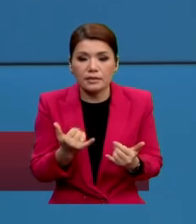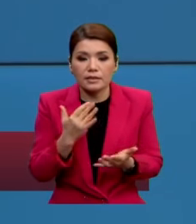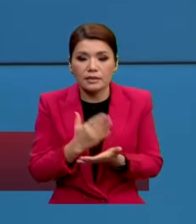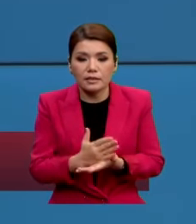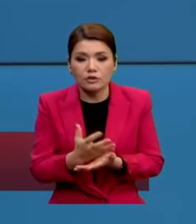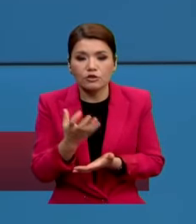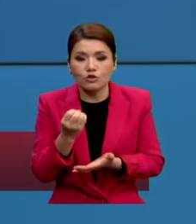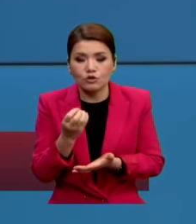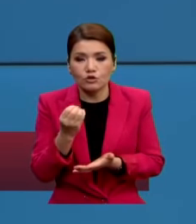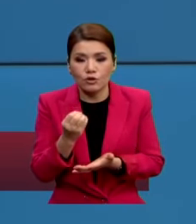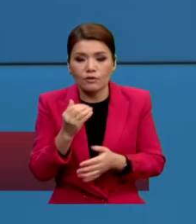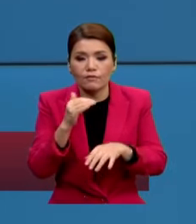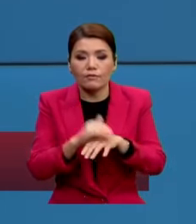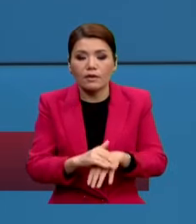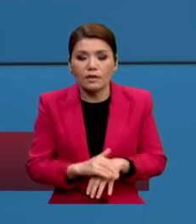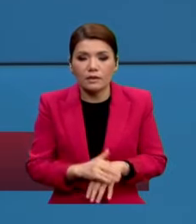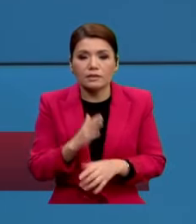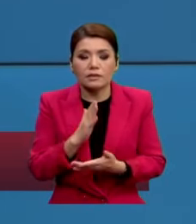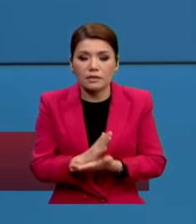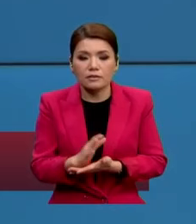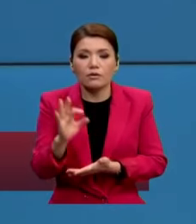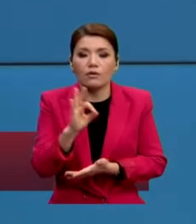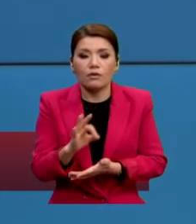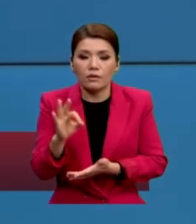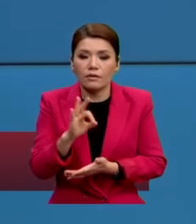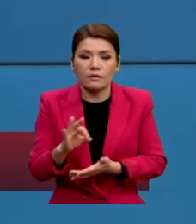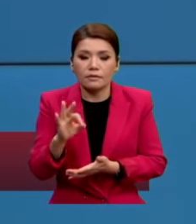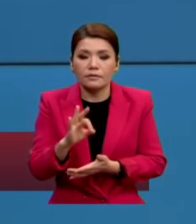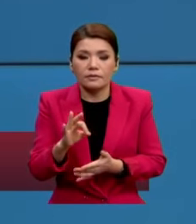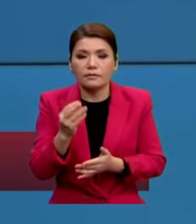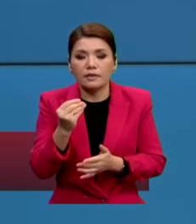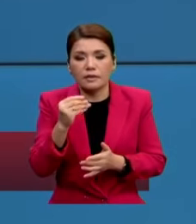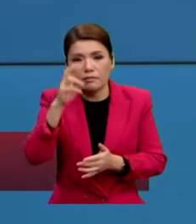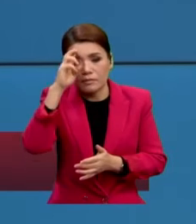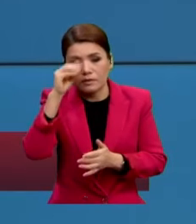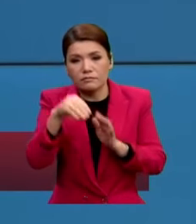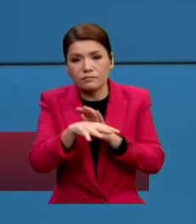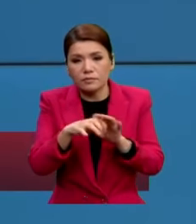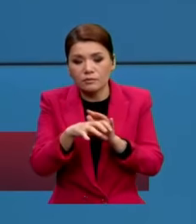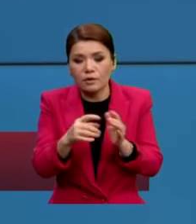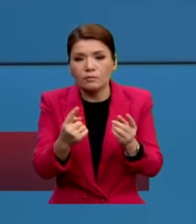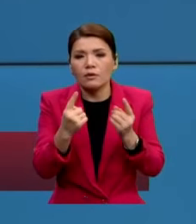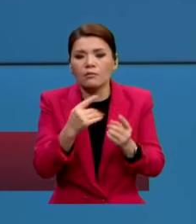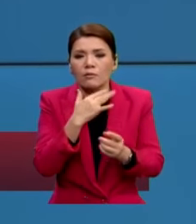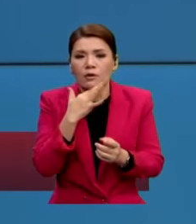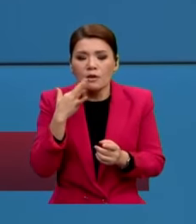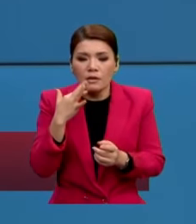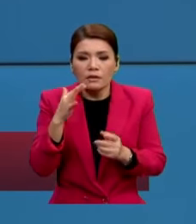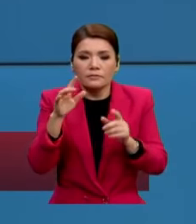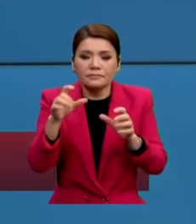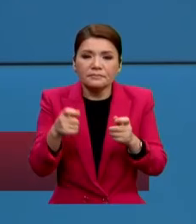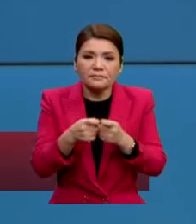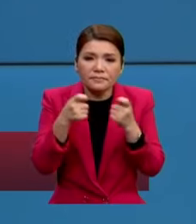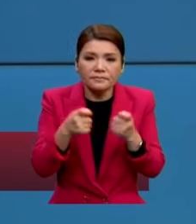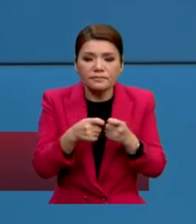есть еще эпизоды, дополнительные эпизоды по хищению бюджетных средств в особо крупных размерах и незаконной